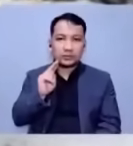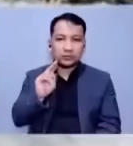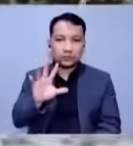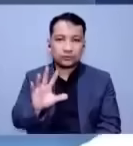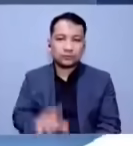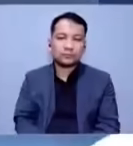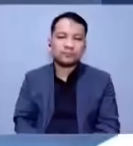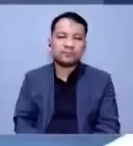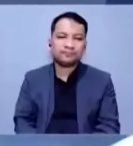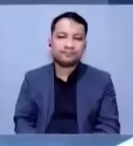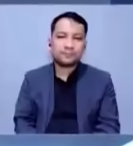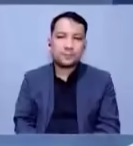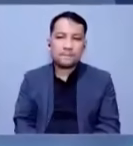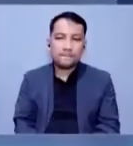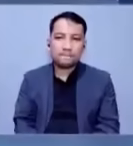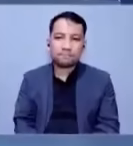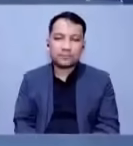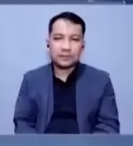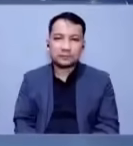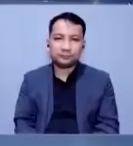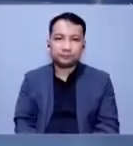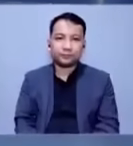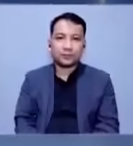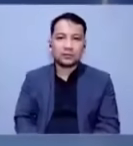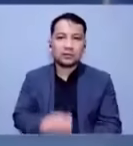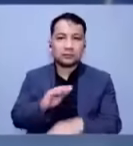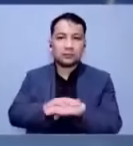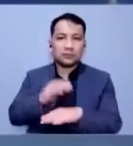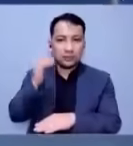News 5. Naka-yellow alert status